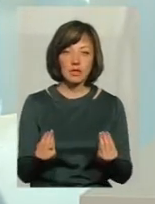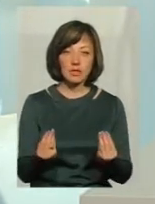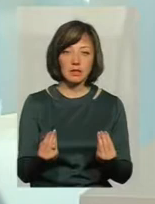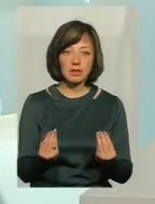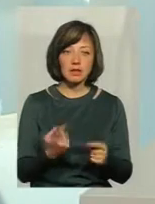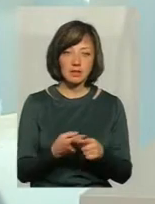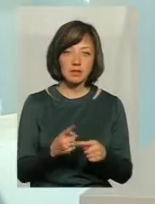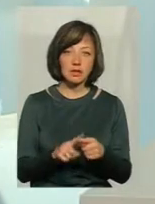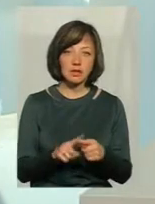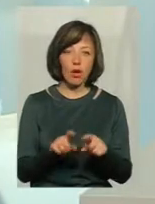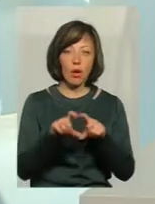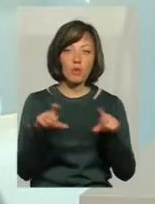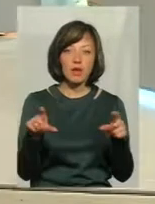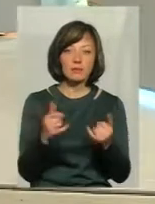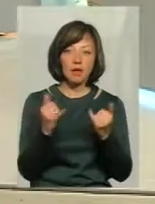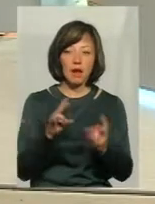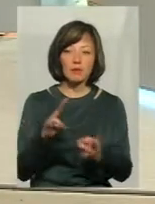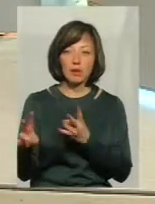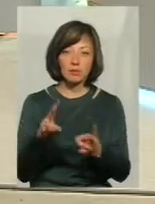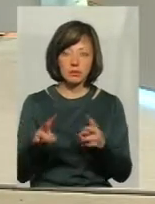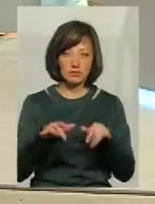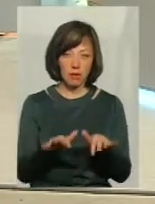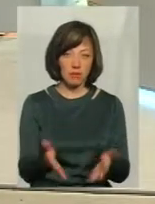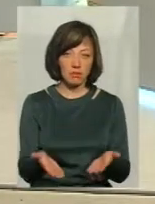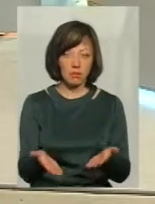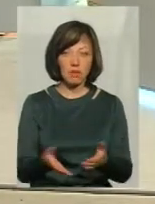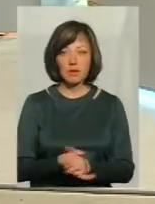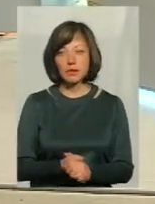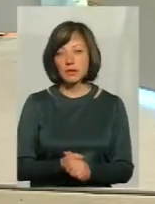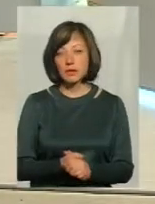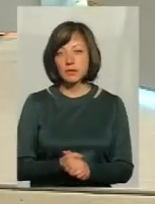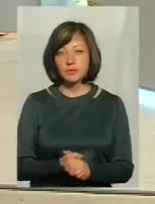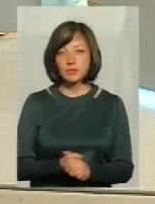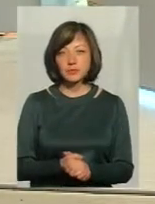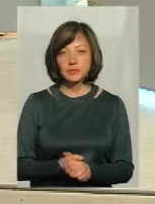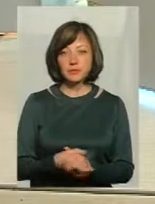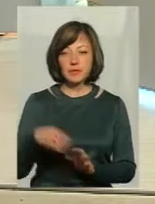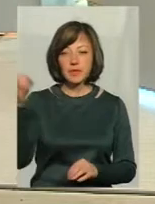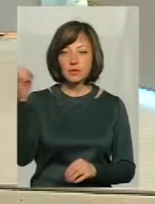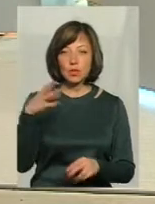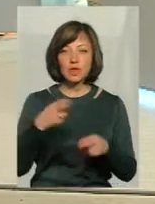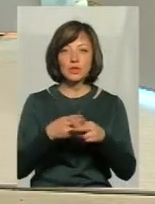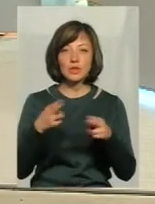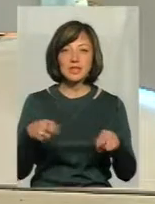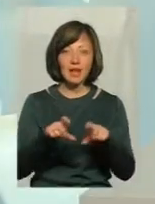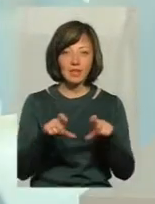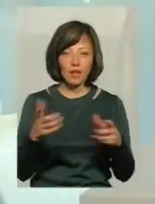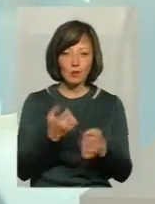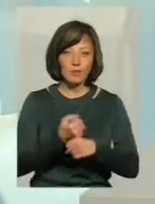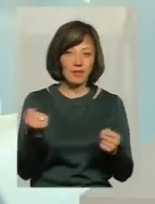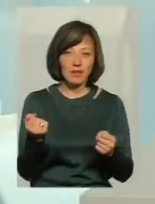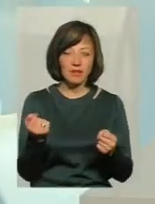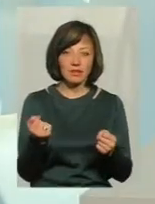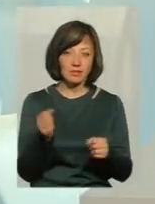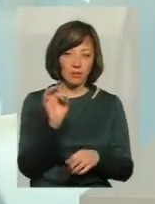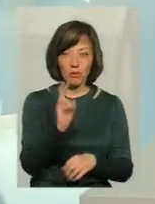хороший об'єкт там, для там, терористичних актів. Тобто, умовно кажучи, тобто, сонячну станцію ти, ну, якщо підірвеш, то там